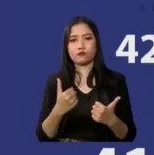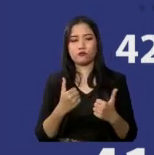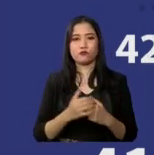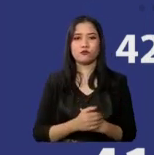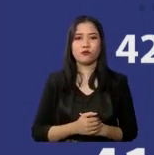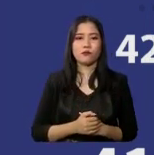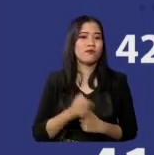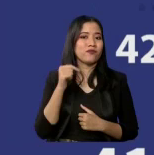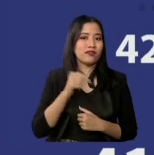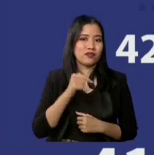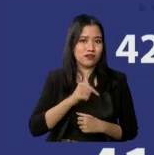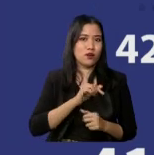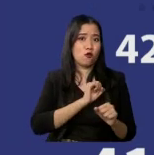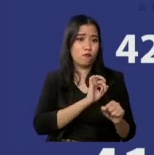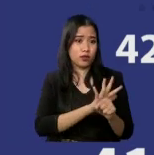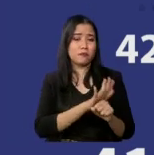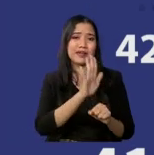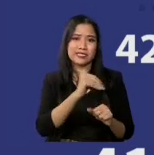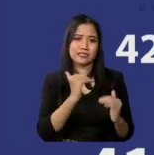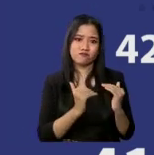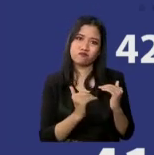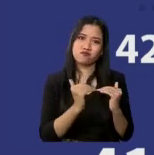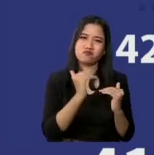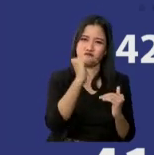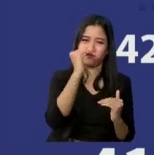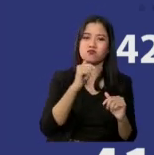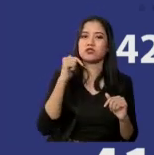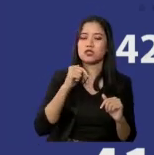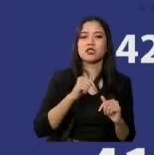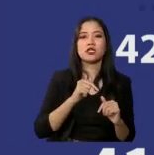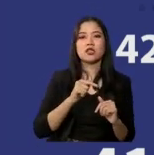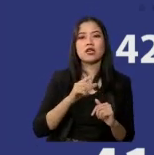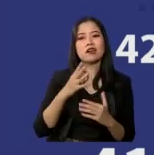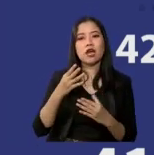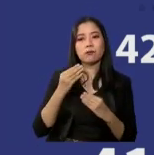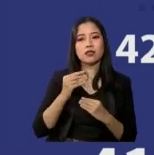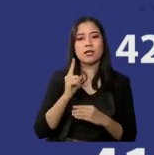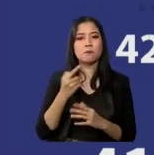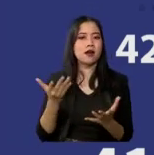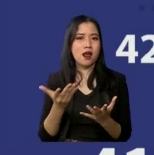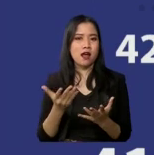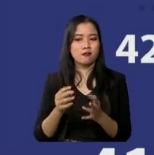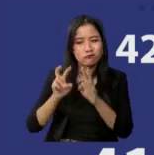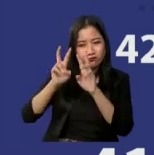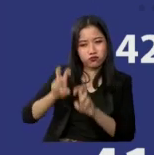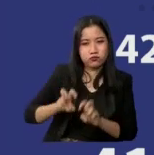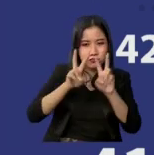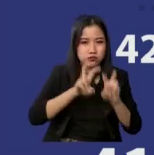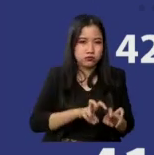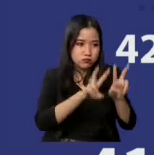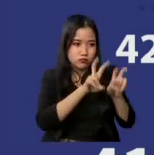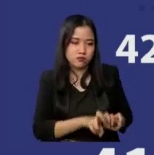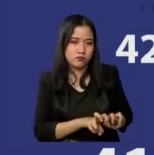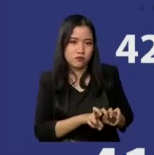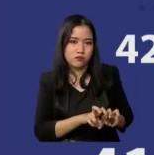dengan masih tingginya kasus ini ini diperoleh dari racing atau penelusuran kontak